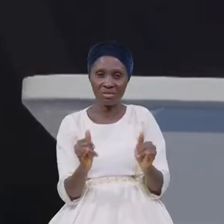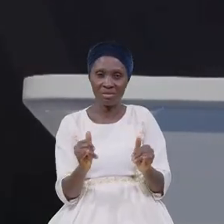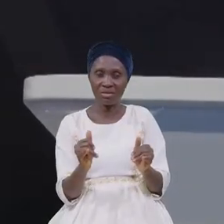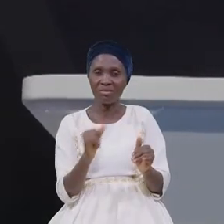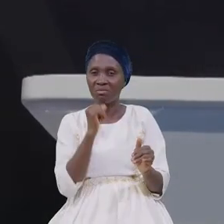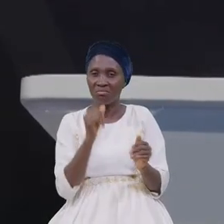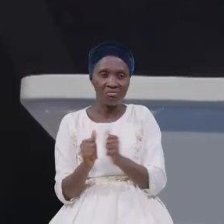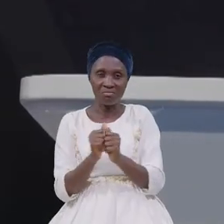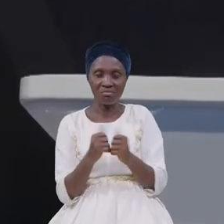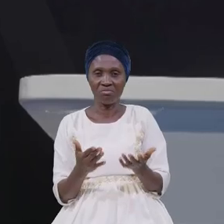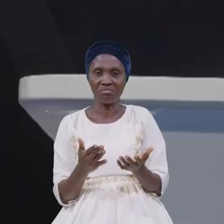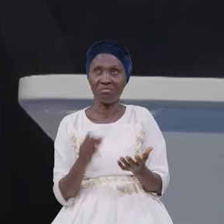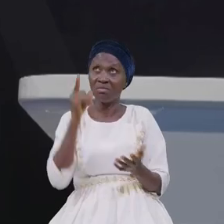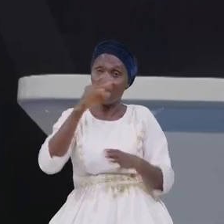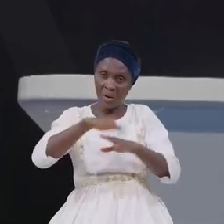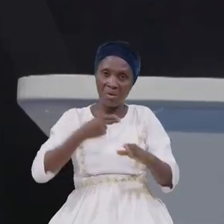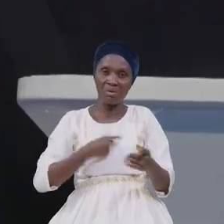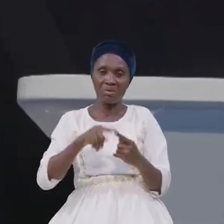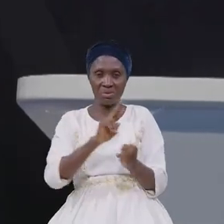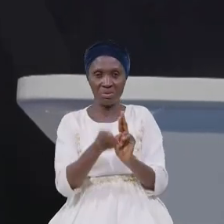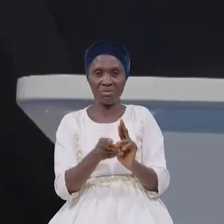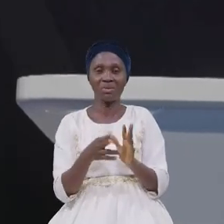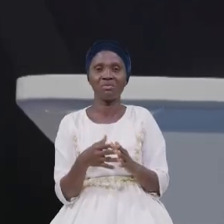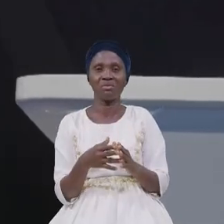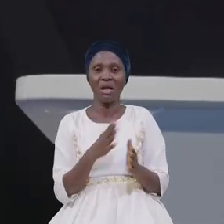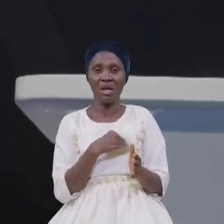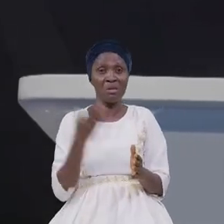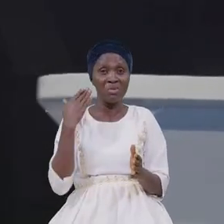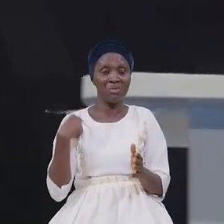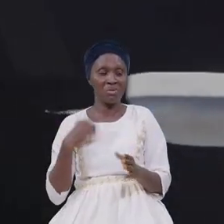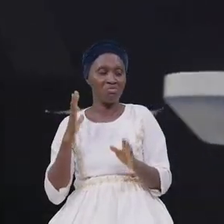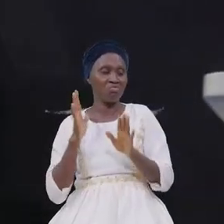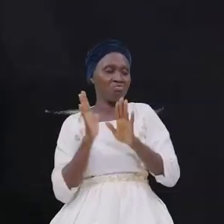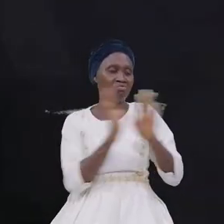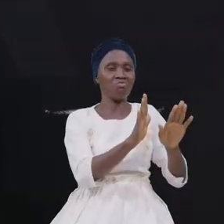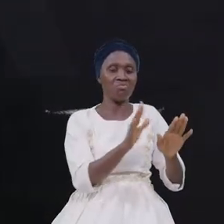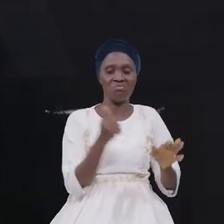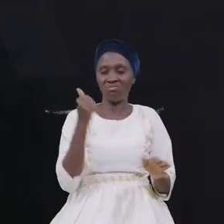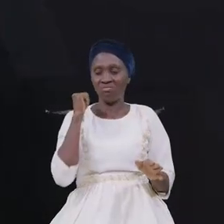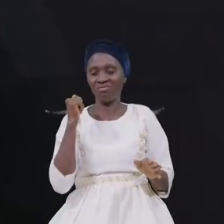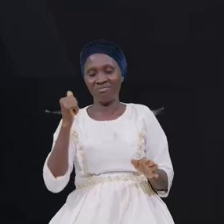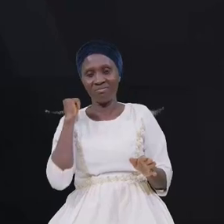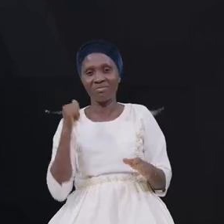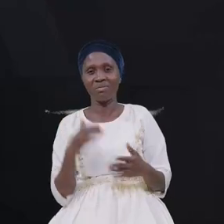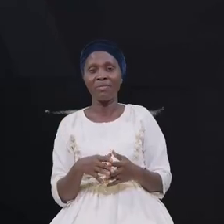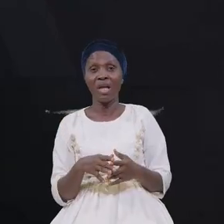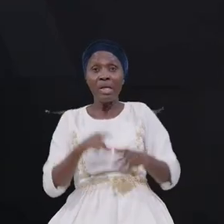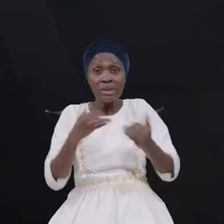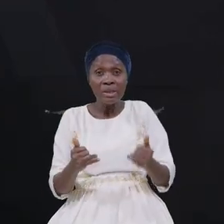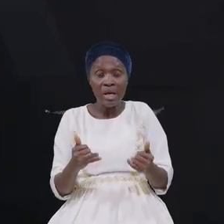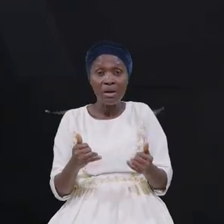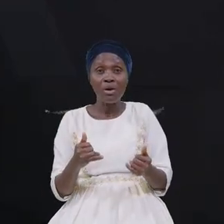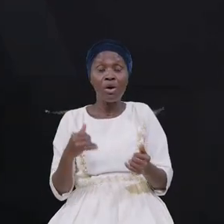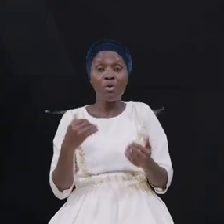la repentance. Nous devons repousser, nous devons rejeter tout le mal